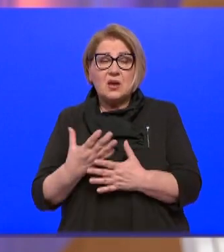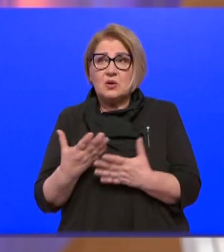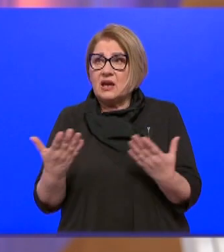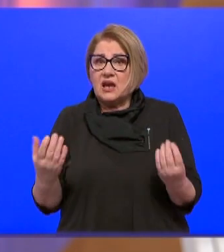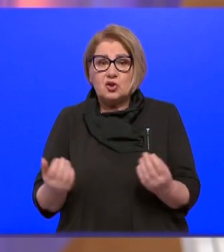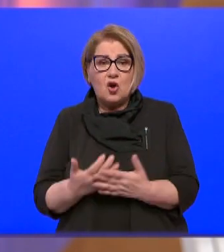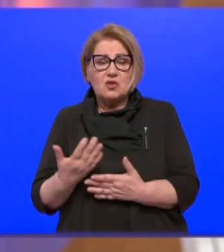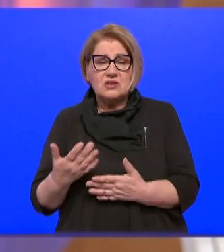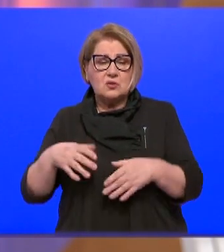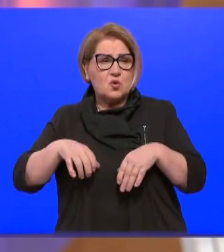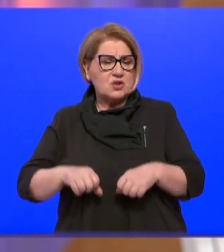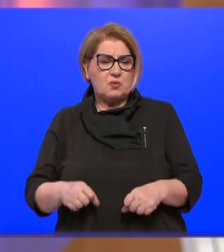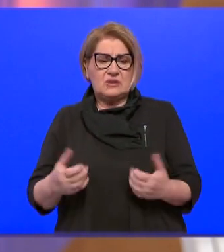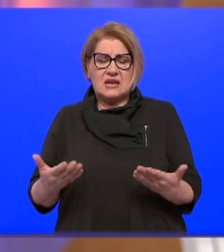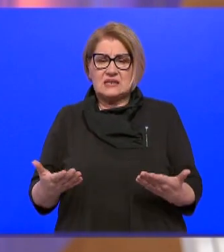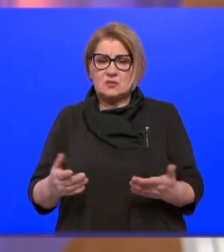U gospodarstvu.